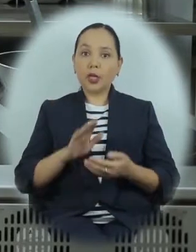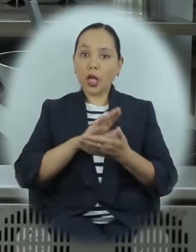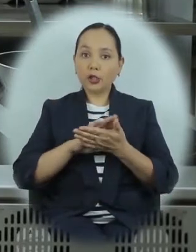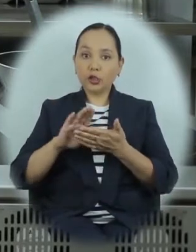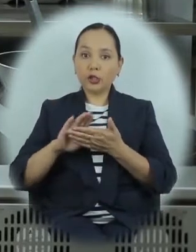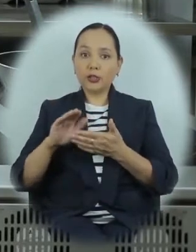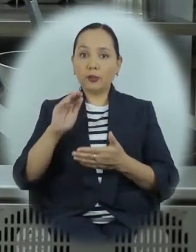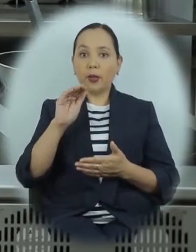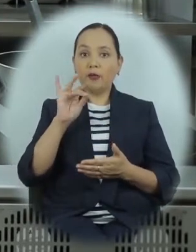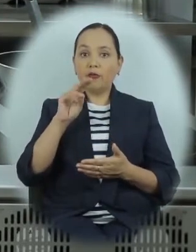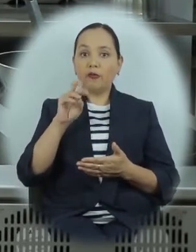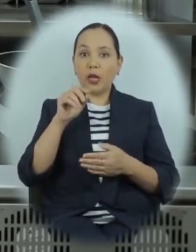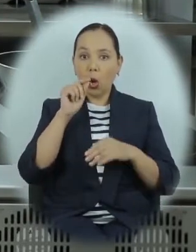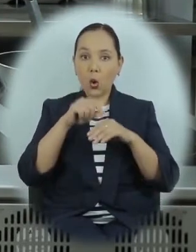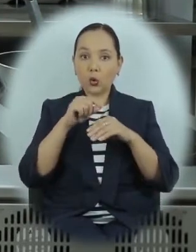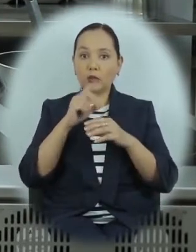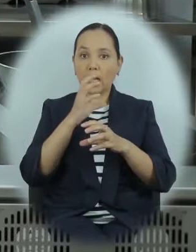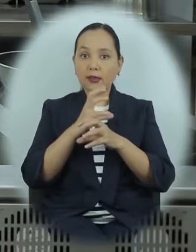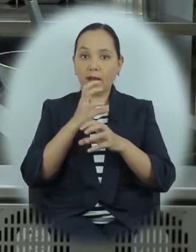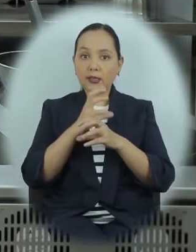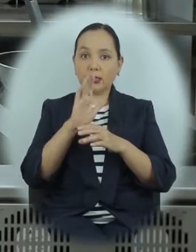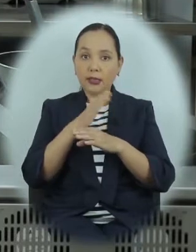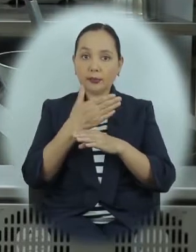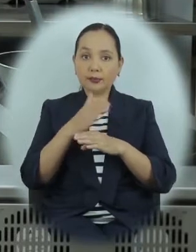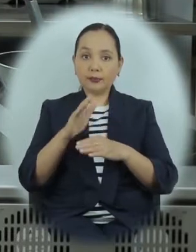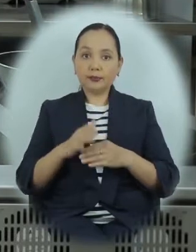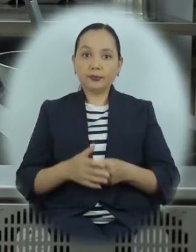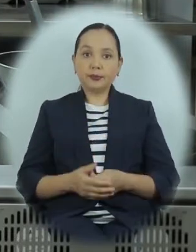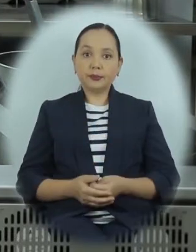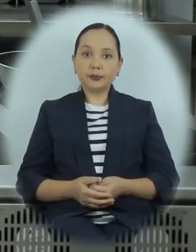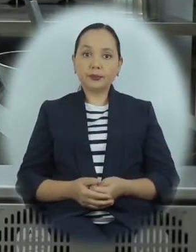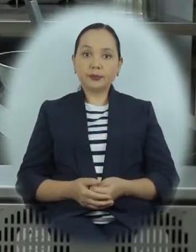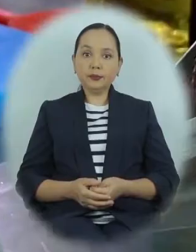очистим филе курицы от кости.